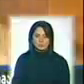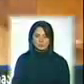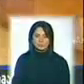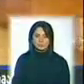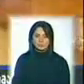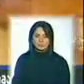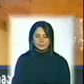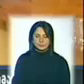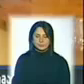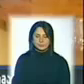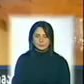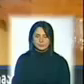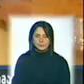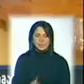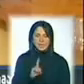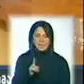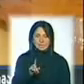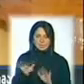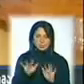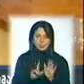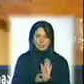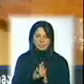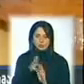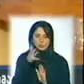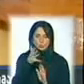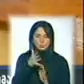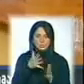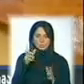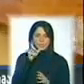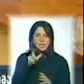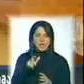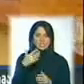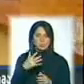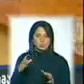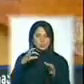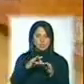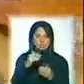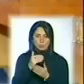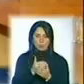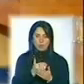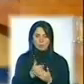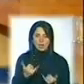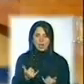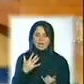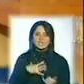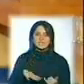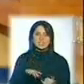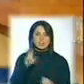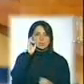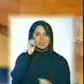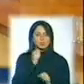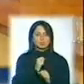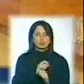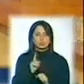Partnership then. And since that time, რაც ეს პროცესი დაიწყო 5000-ზე მეტი ადამიანი ჩაერთო ამ პროგრამაში. ახლა საქართველოს